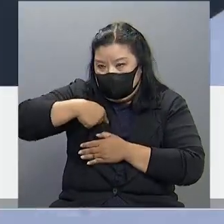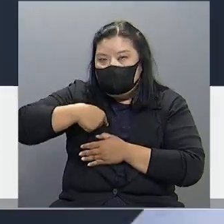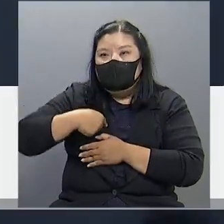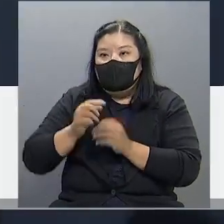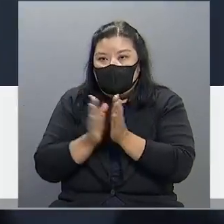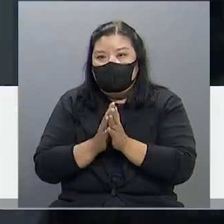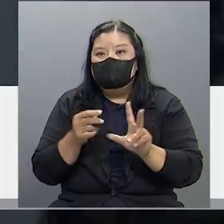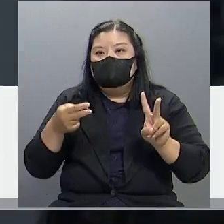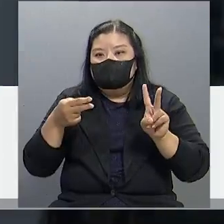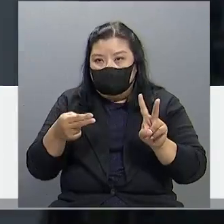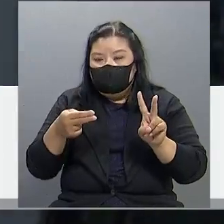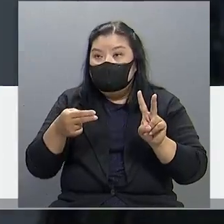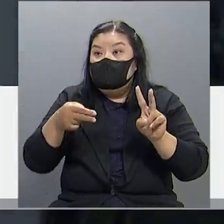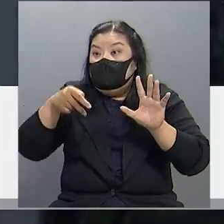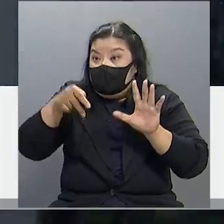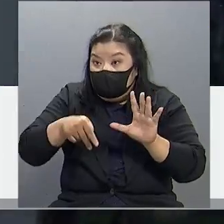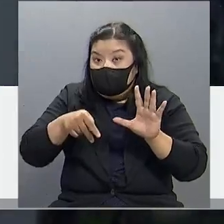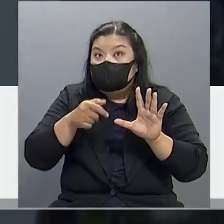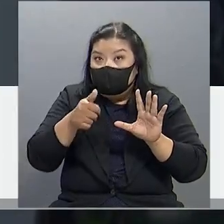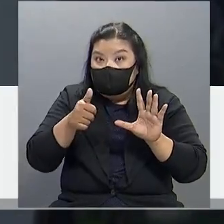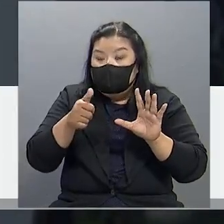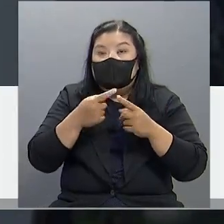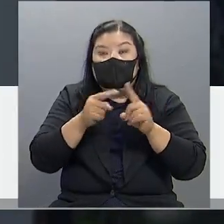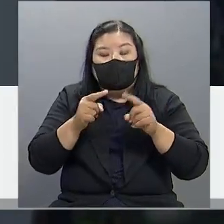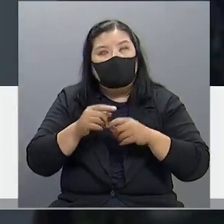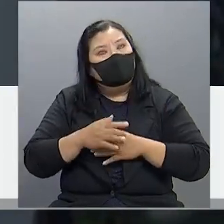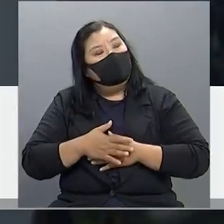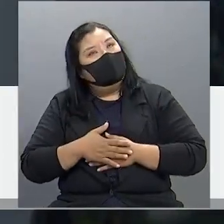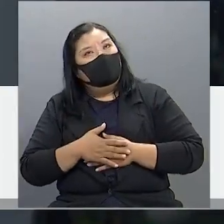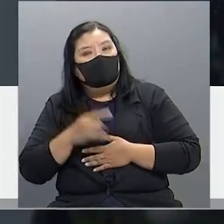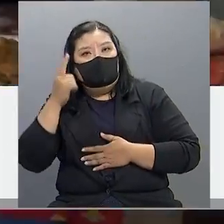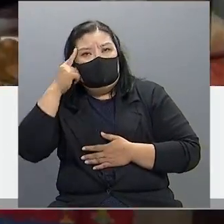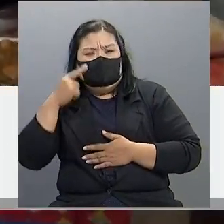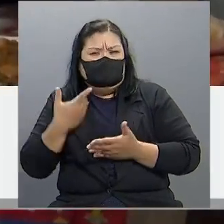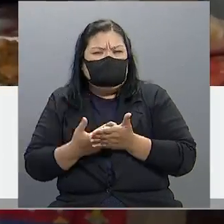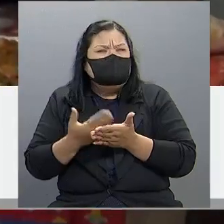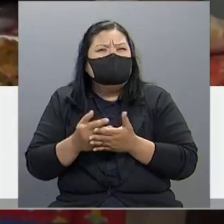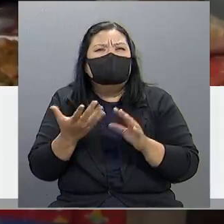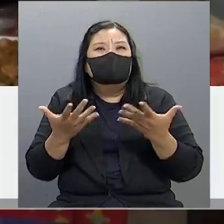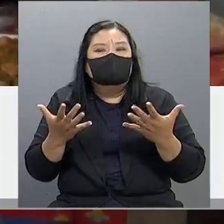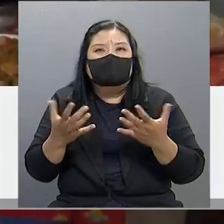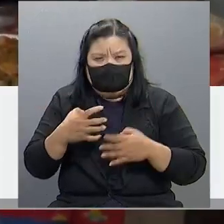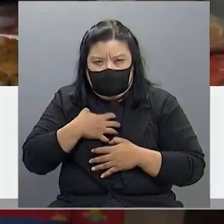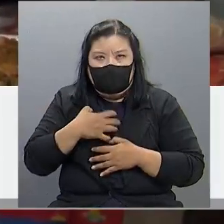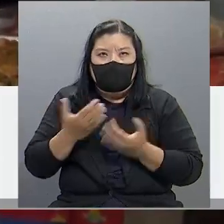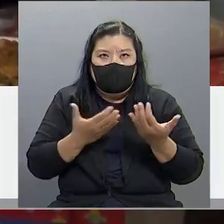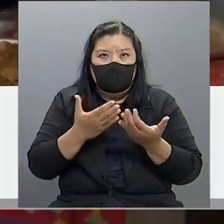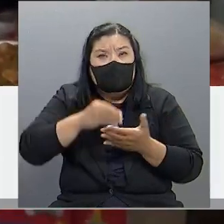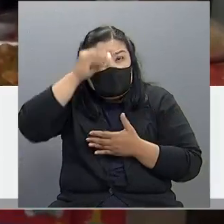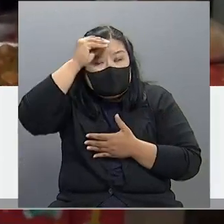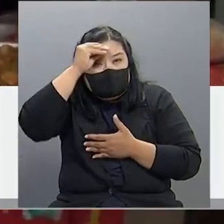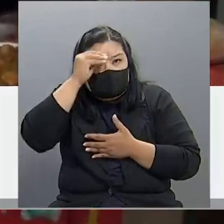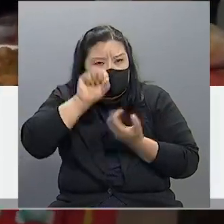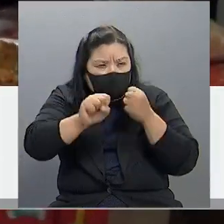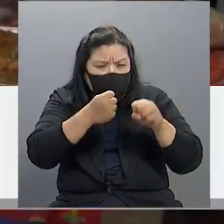ซะก่อนนะครับแม้ว่าครอบครัวของผู้เสียหายจะประสบปัญหาด้านการเงินแต่ต้องการให้ลูกไปฝึกฝนและมีอนาคตที่ดีจึง